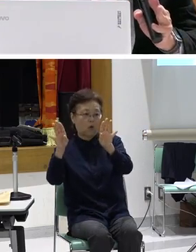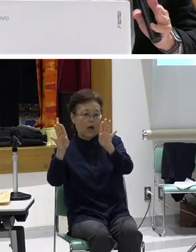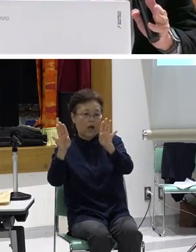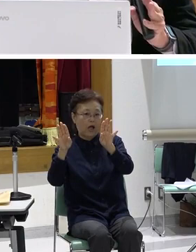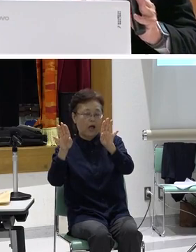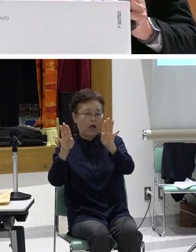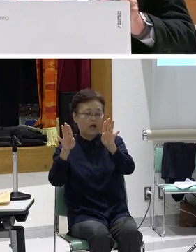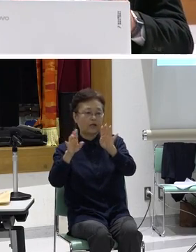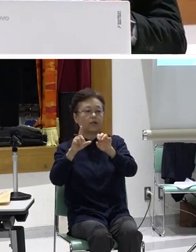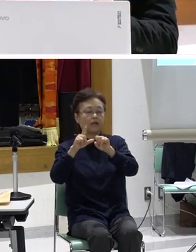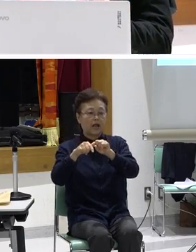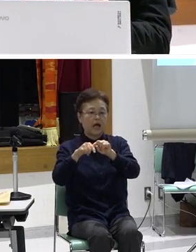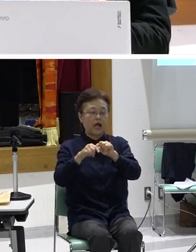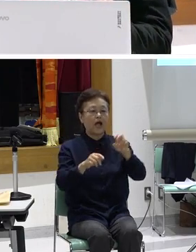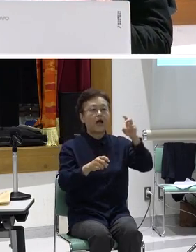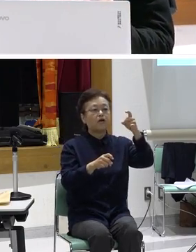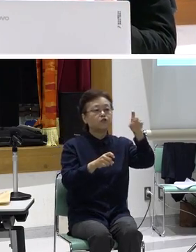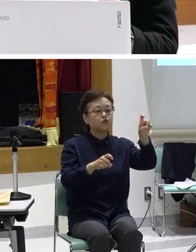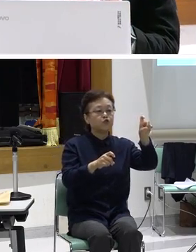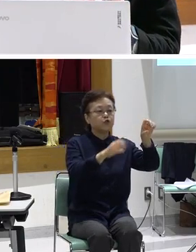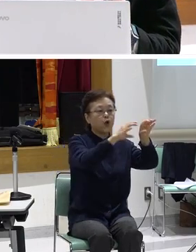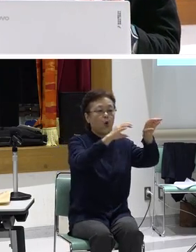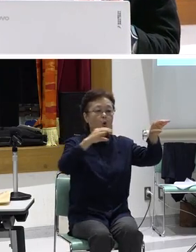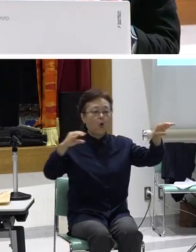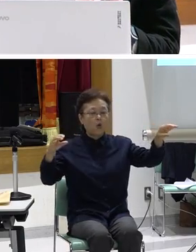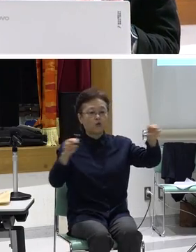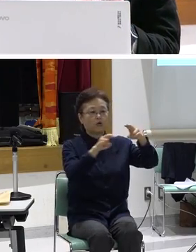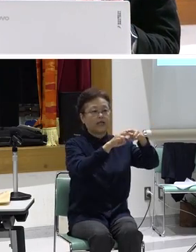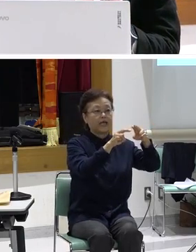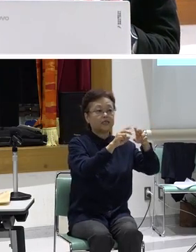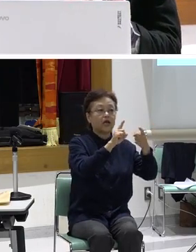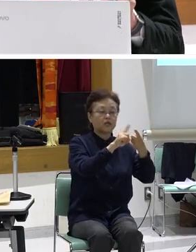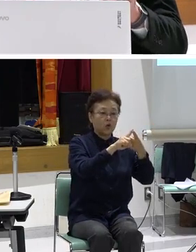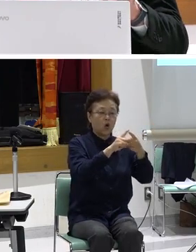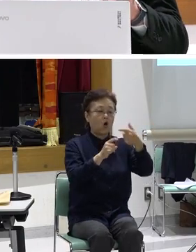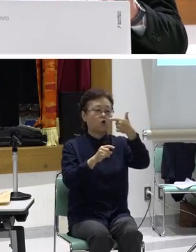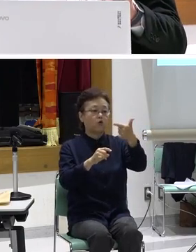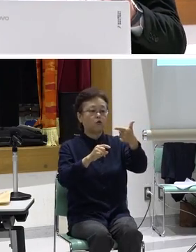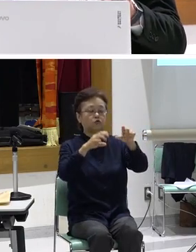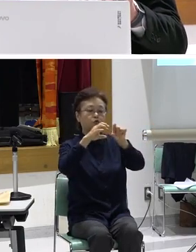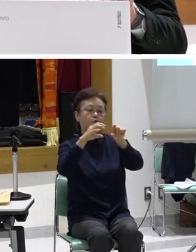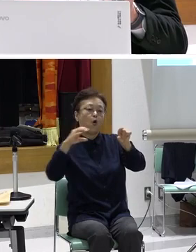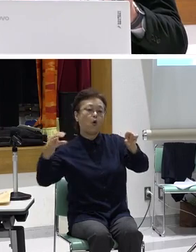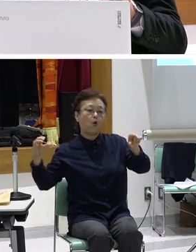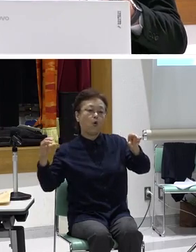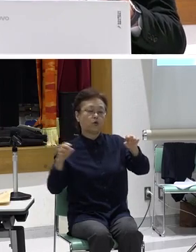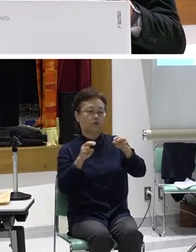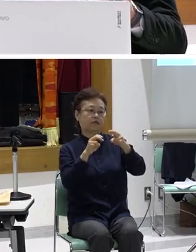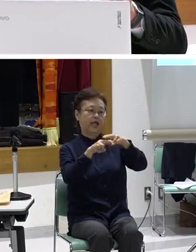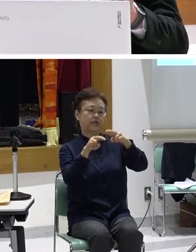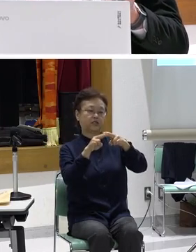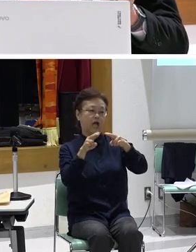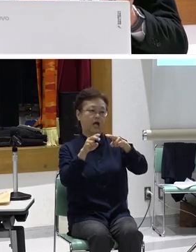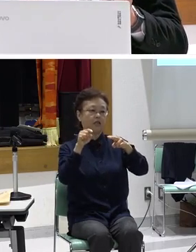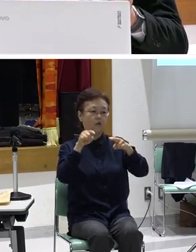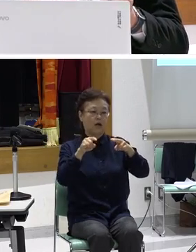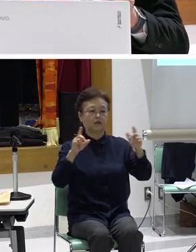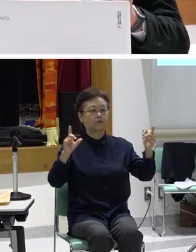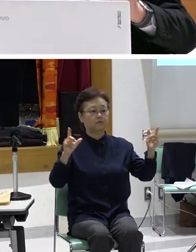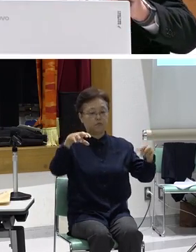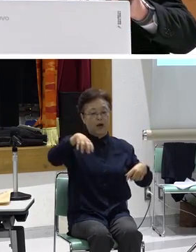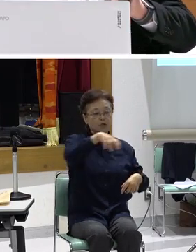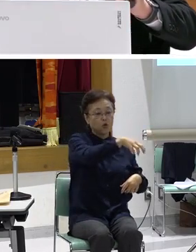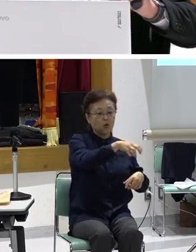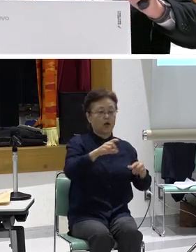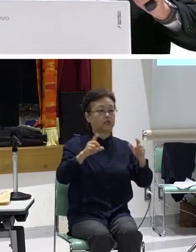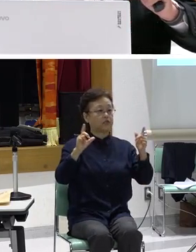と6両編成の5号車では全然違いますよね。10両編成の5号車だと真ん中ぐらい、